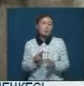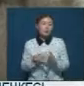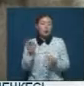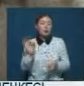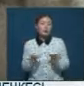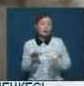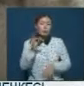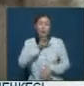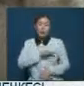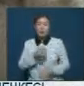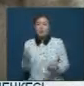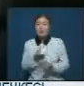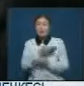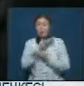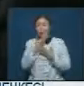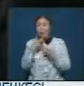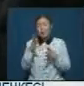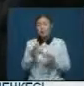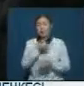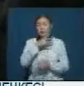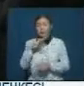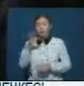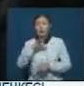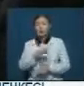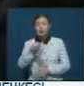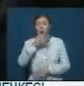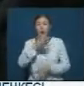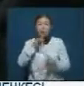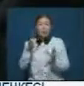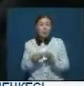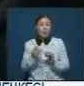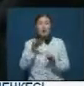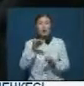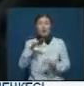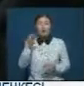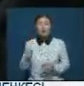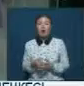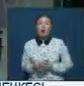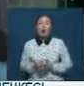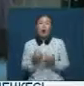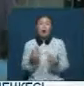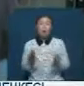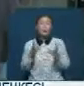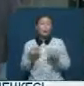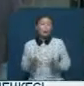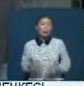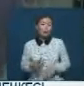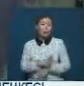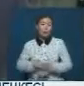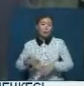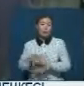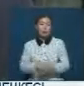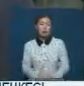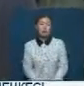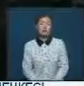қолжетімді. Тұтынушыларда аз емес, тондардың сапасы мен пішімін ұнатқандардың бірі Рита Мұханбетова. Ол тонды қызына сатып алуға